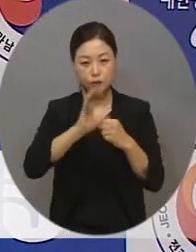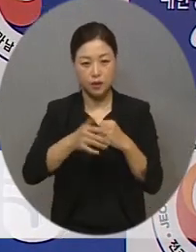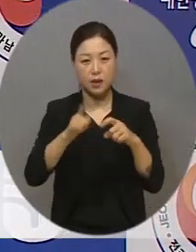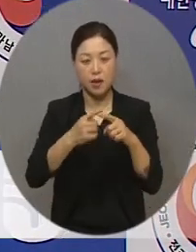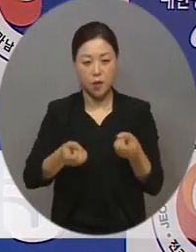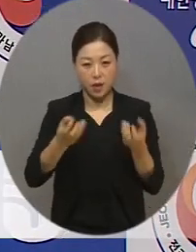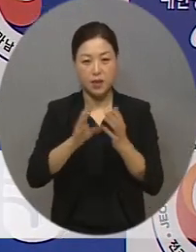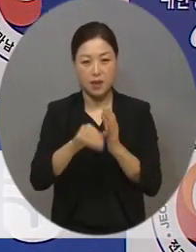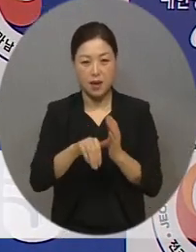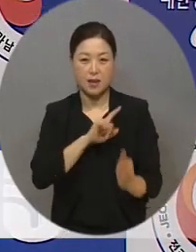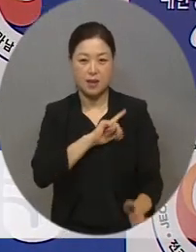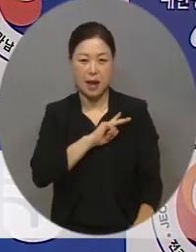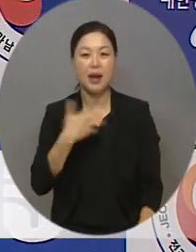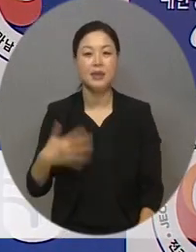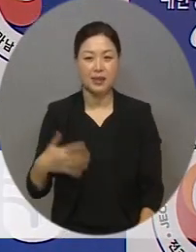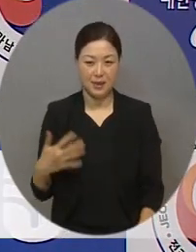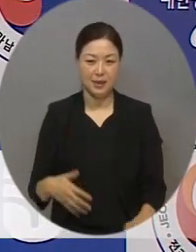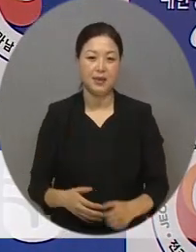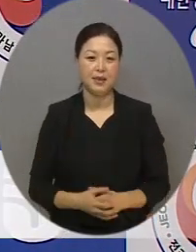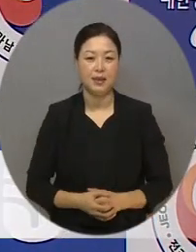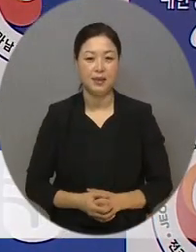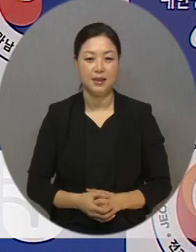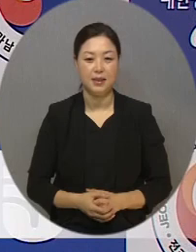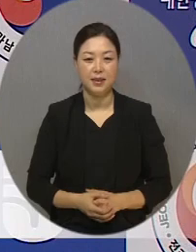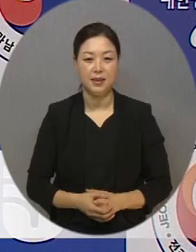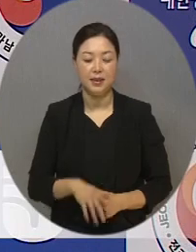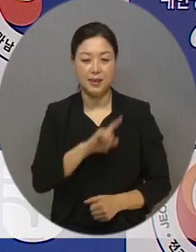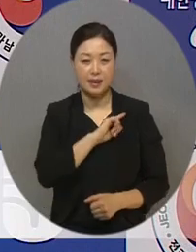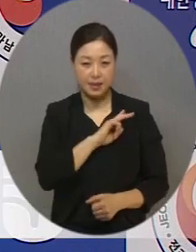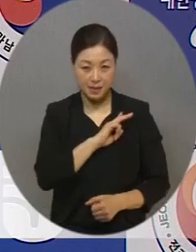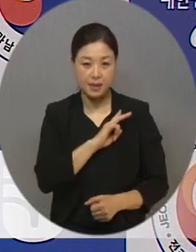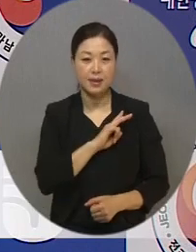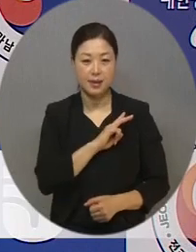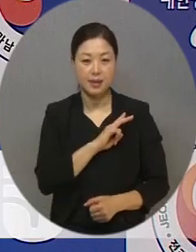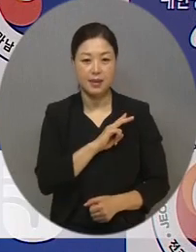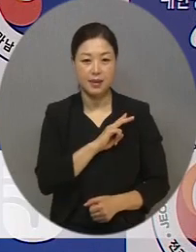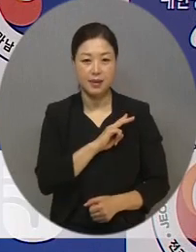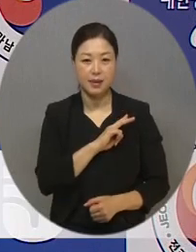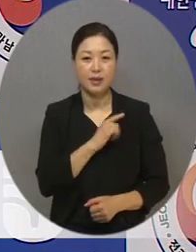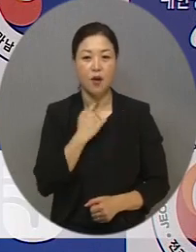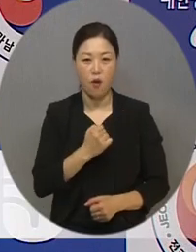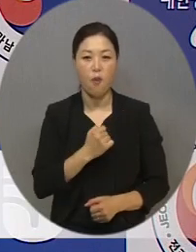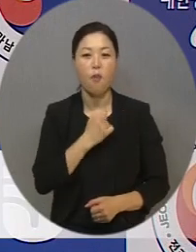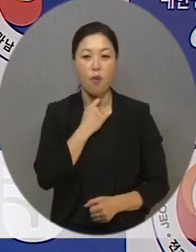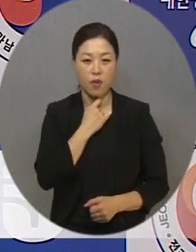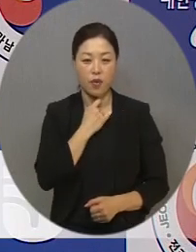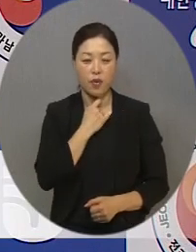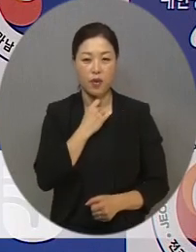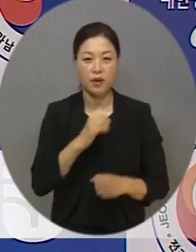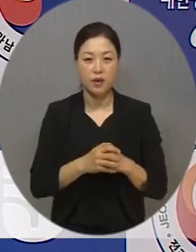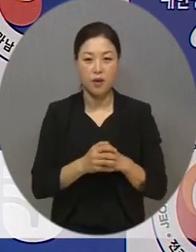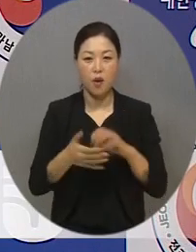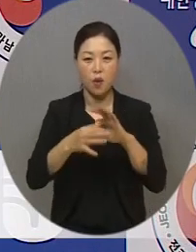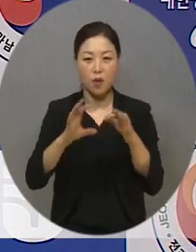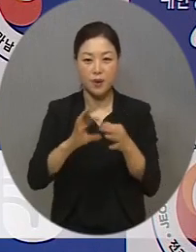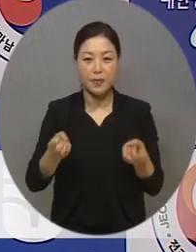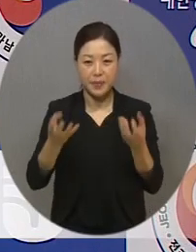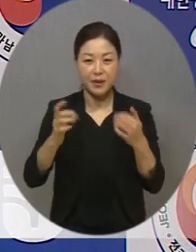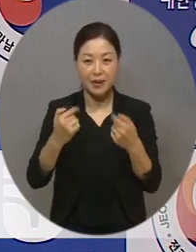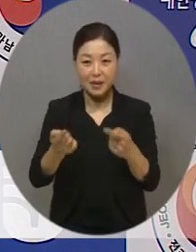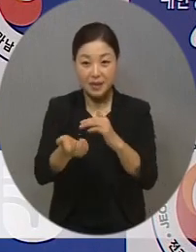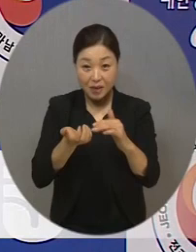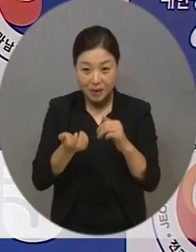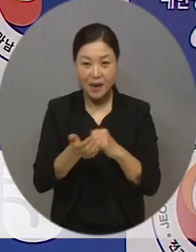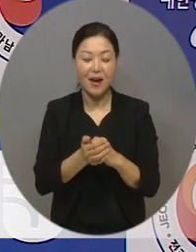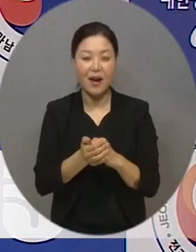국제대회에서 1등, 2등을 못 해봐서 그래도 1, 2등을 해보고 싶습니다. 나가기 전까지, 출전권을